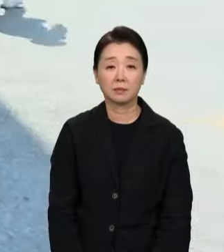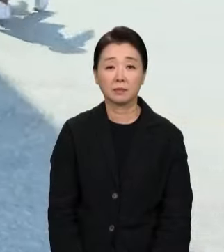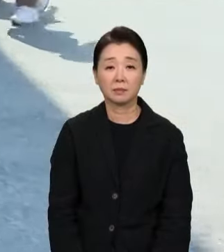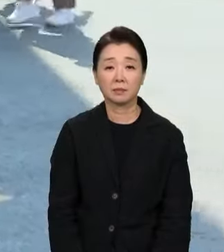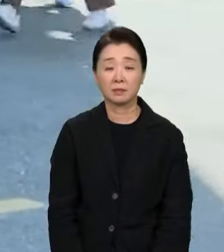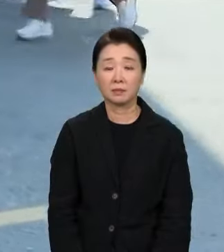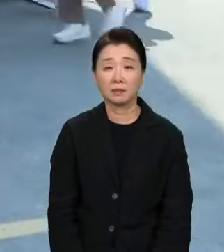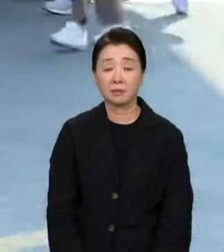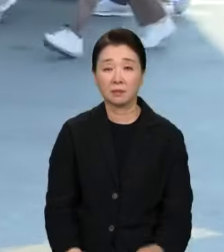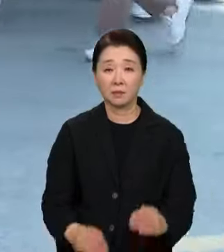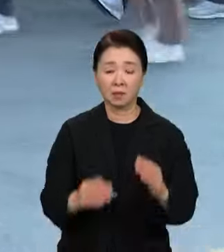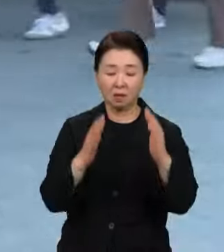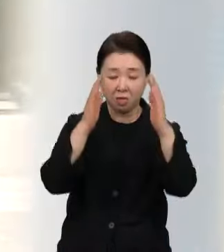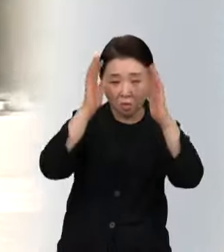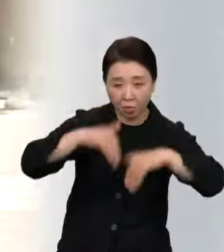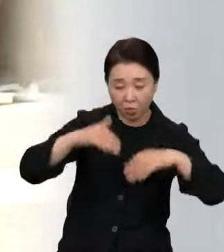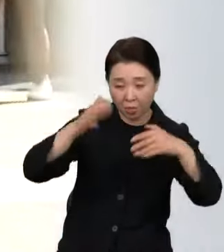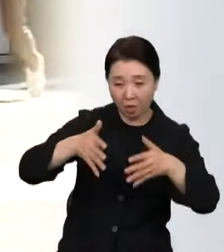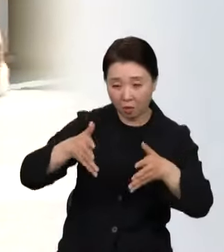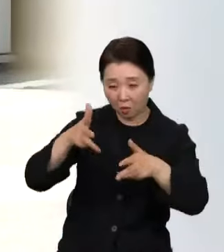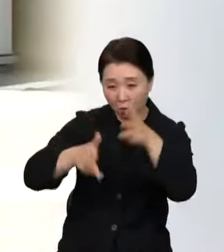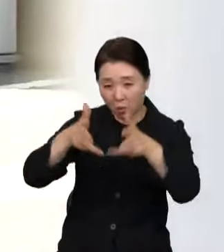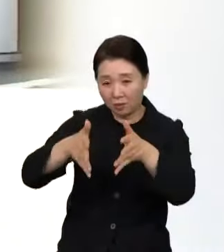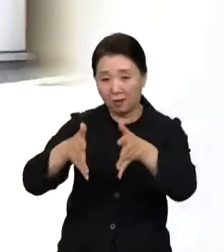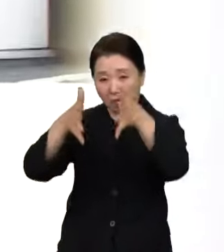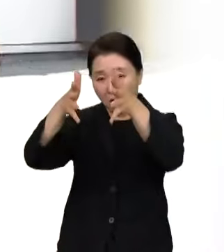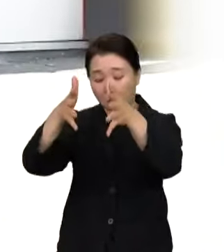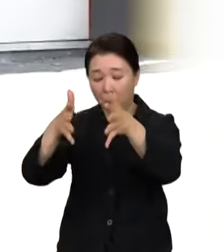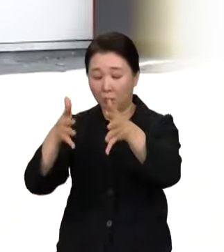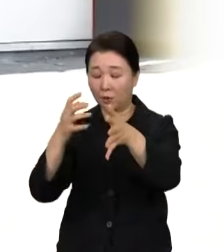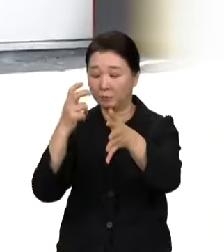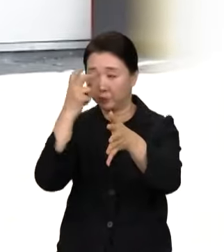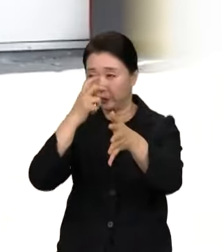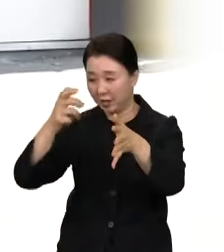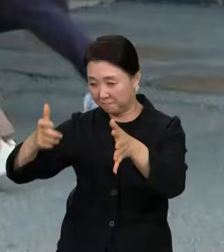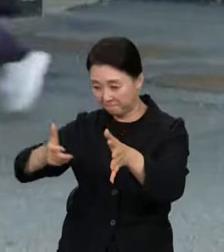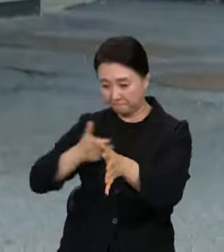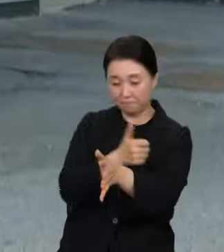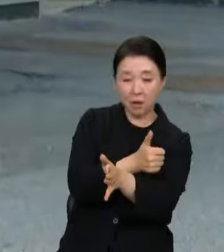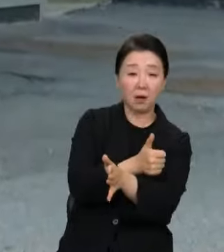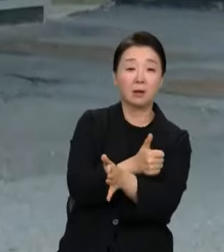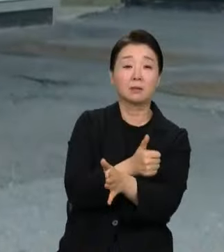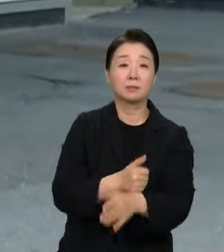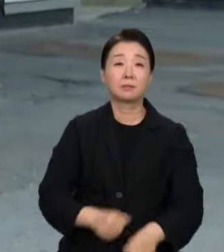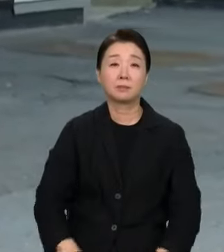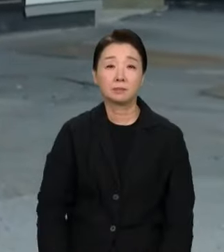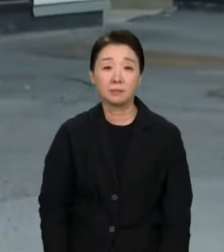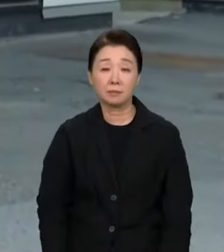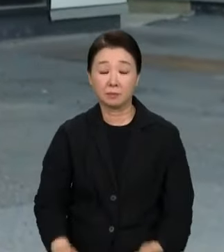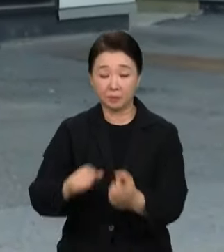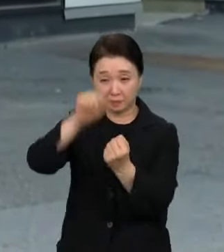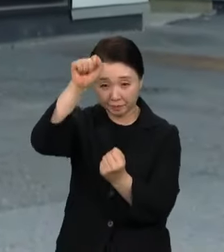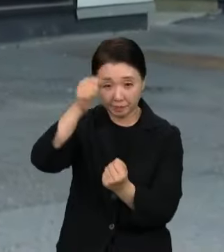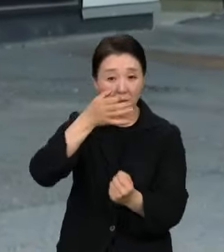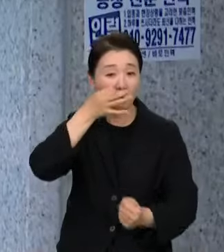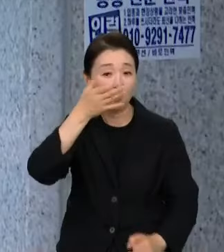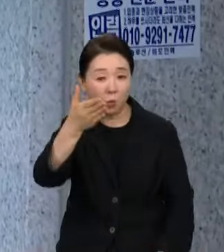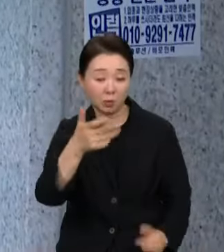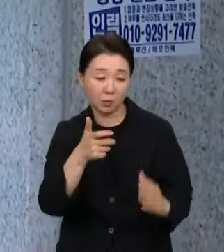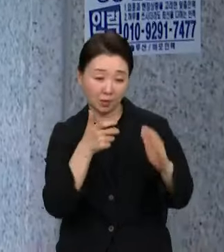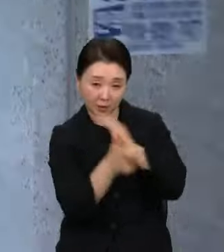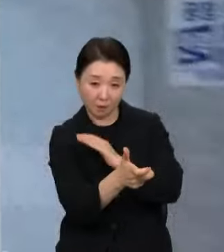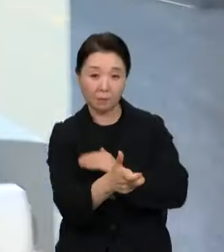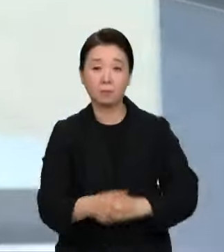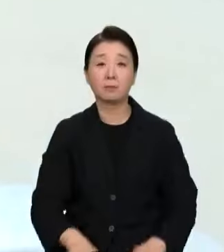무너지고 그을린 공장 건물 옆으로 수사관들이 도착했습니다. 수색영장을 제시하고 사무실로 들어갑니다.